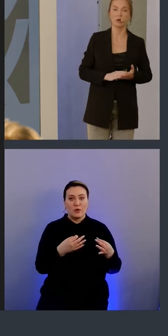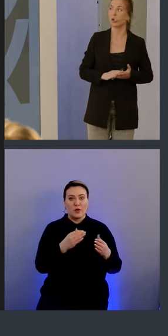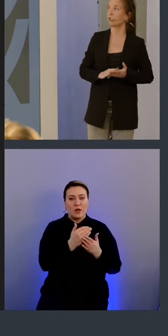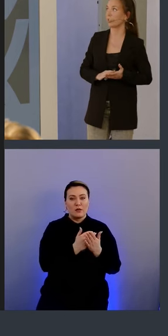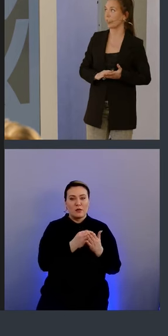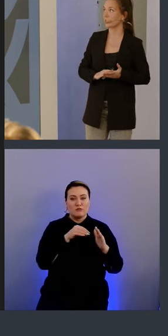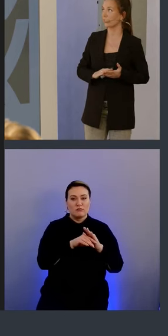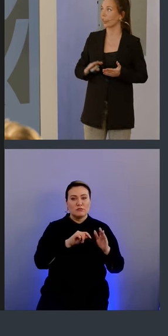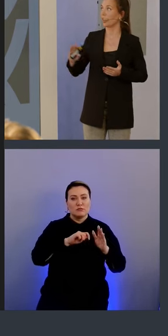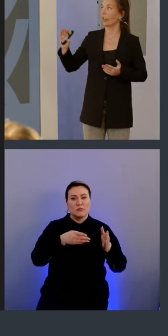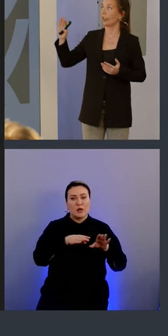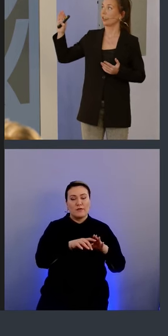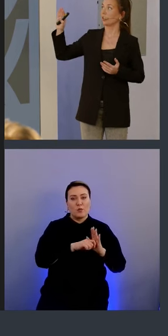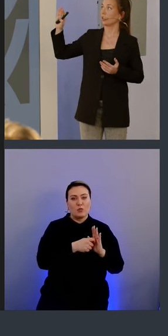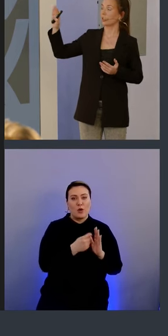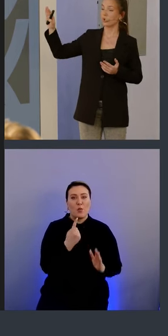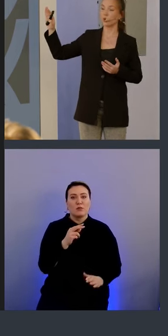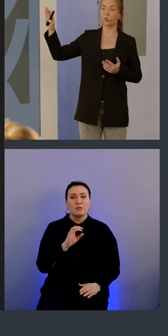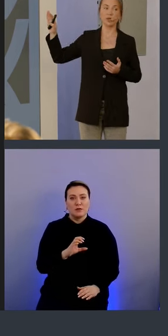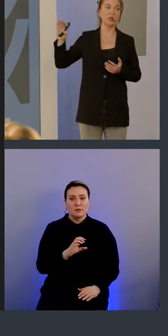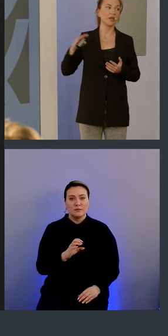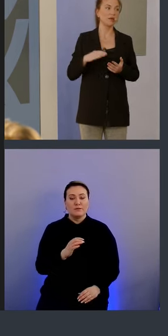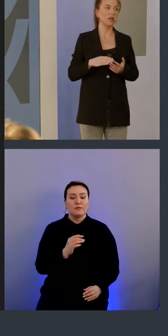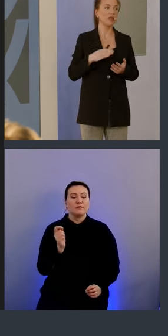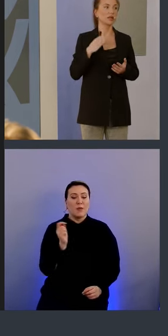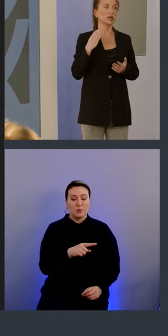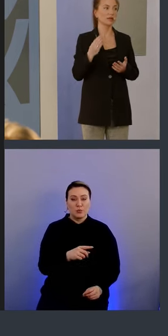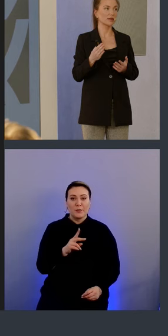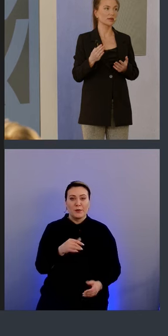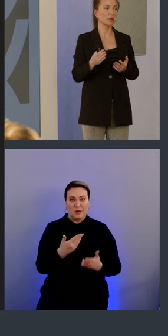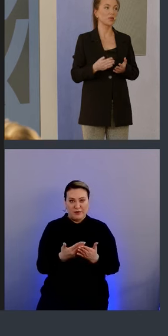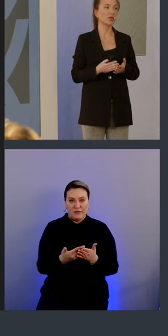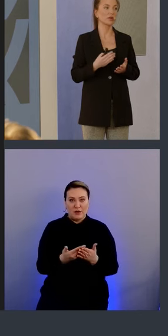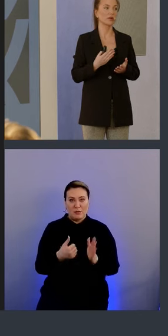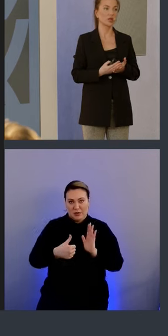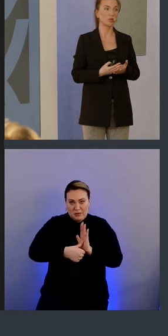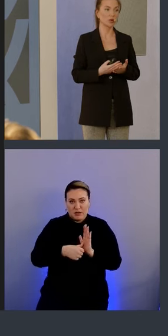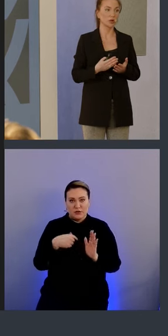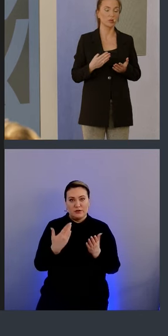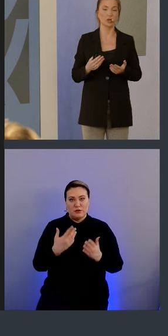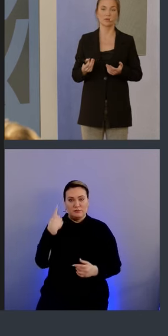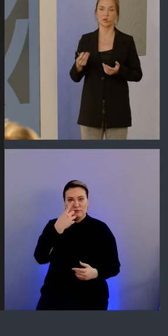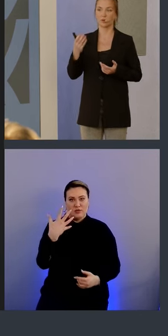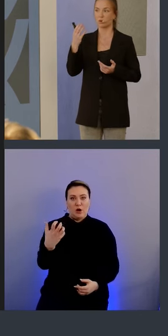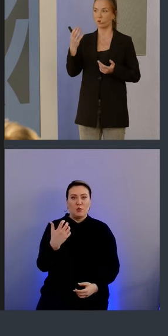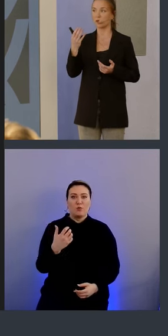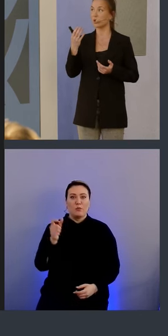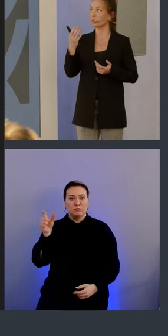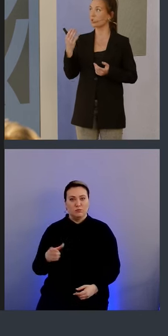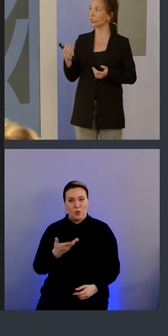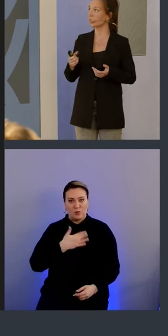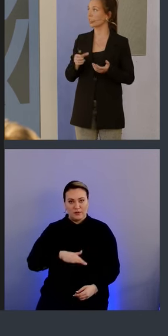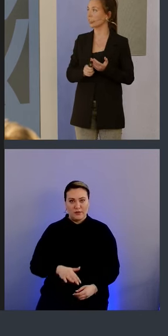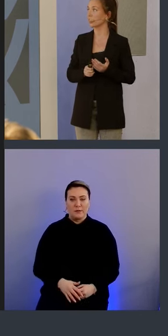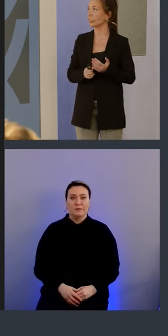ключа 1Pass. Запрос при предъявлении, соответственно, биометрического шаблона. Пользователь